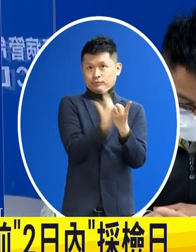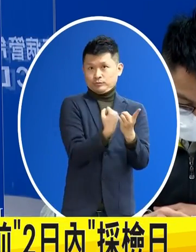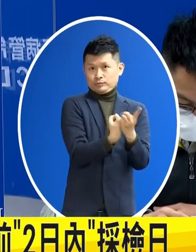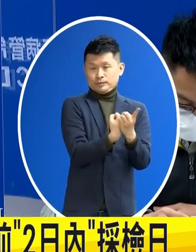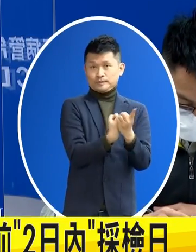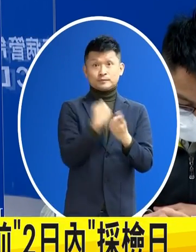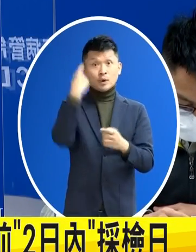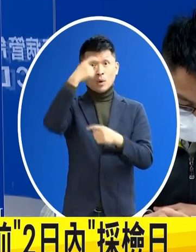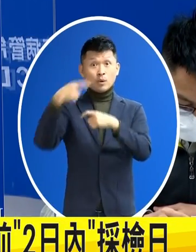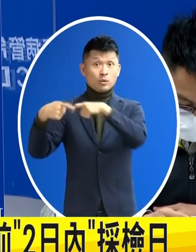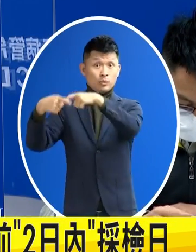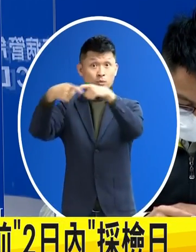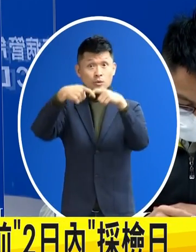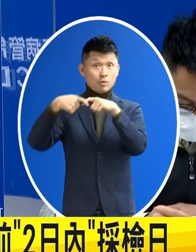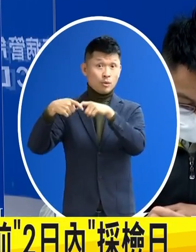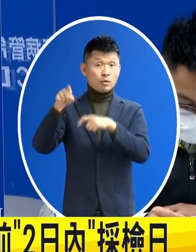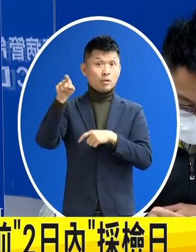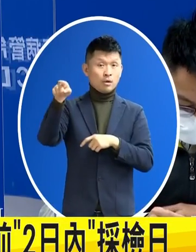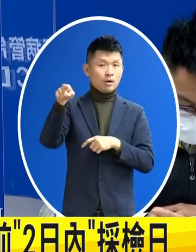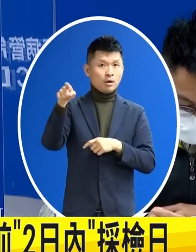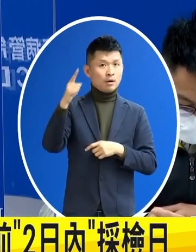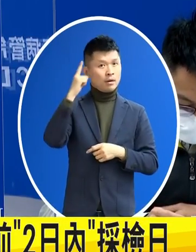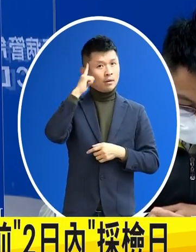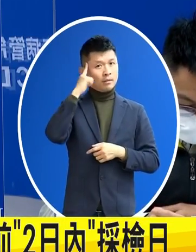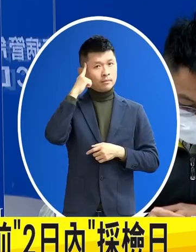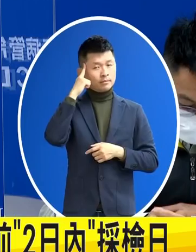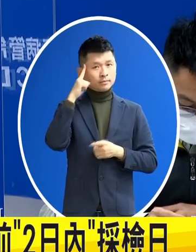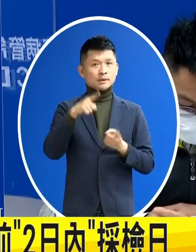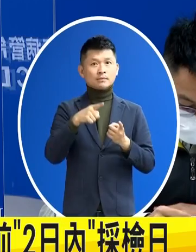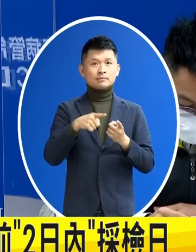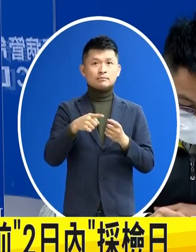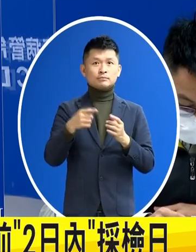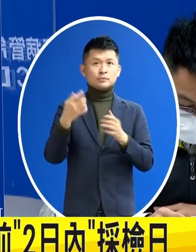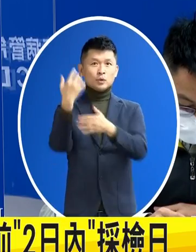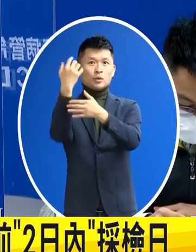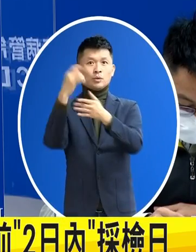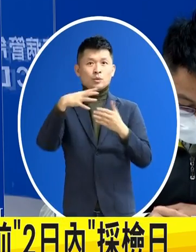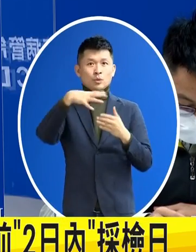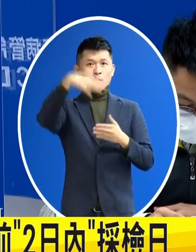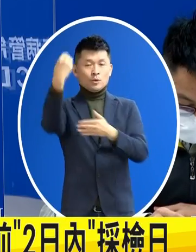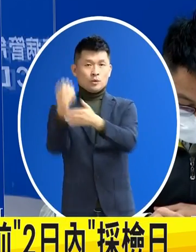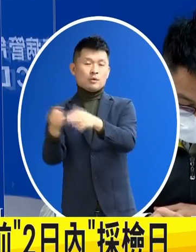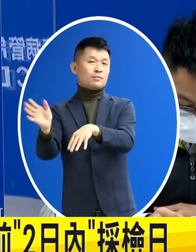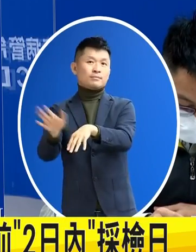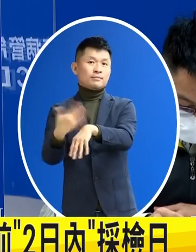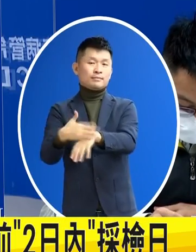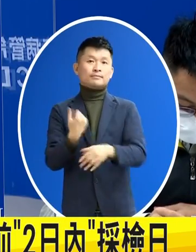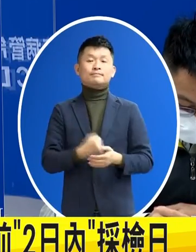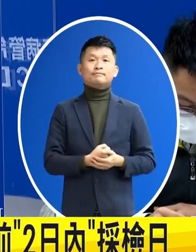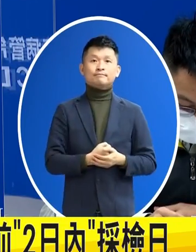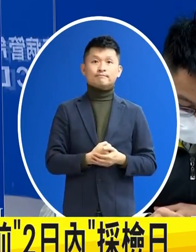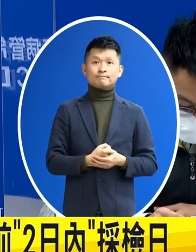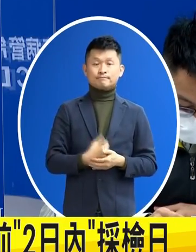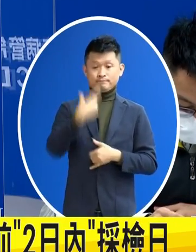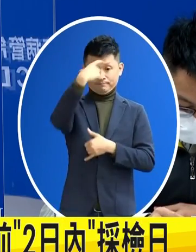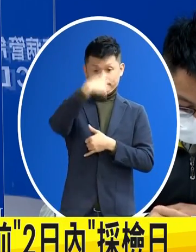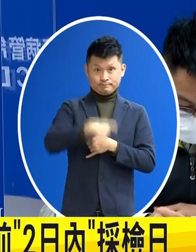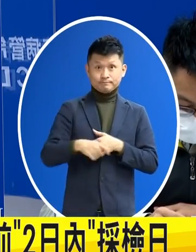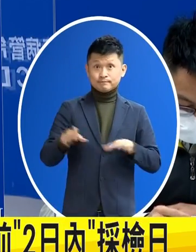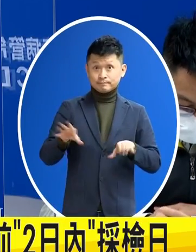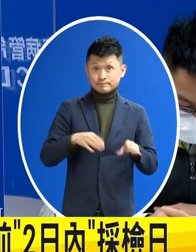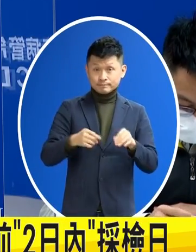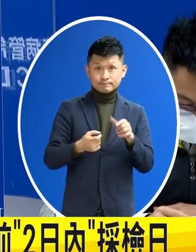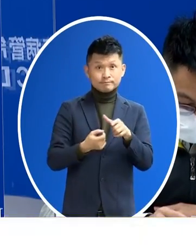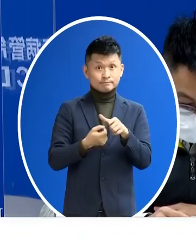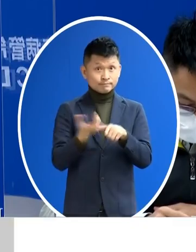合欧盟的可被遗忘的原则。所以欧盟的 GDPR 就是数位各自保护的三个原则，最小揭露、